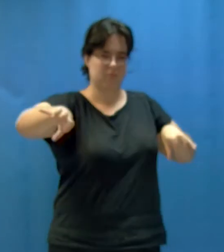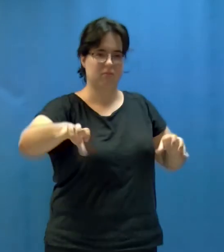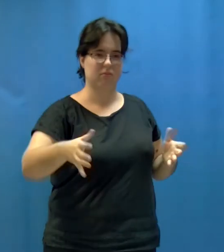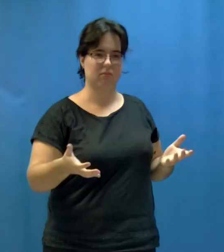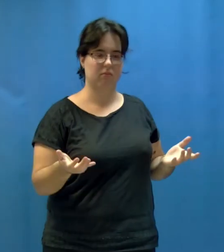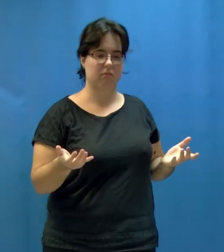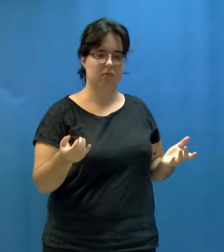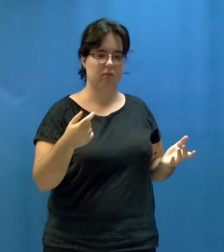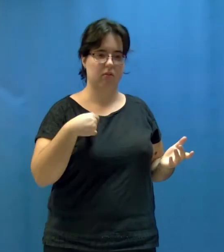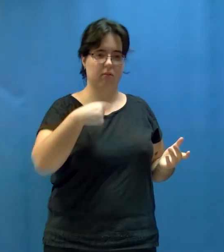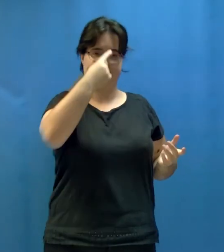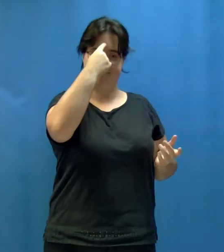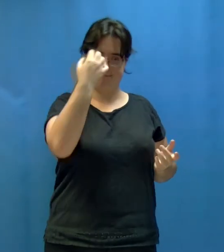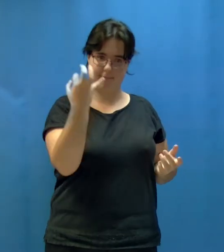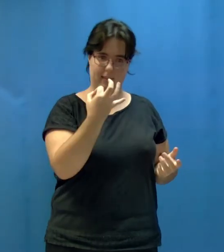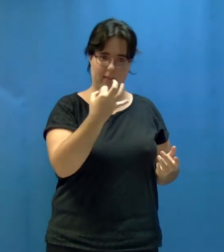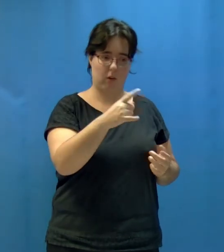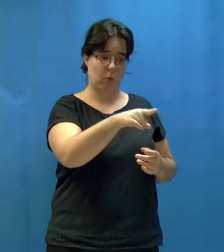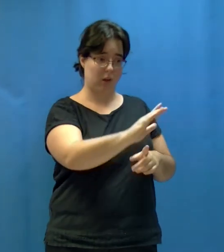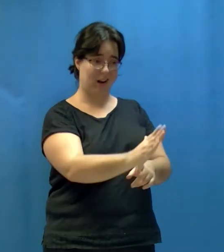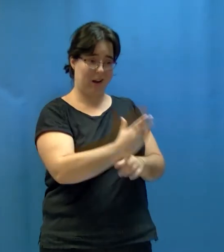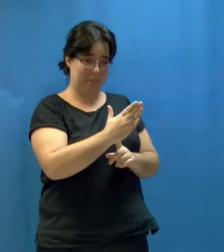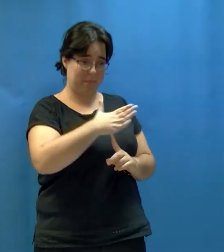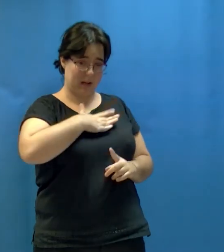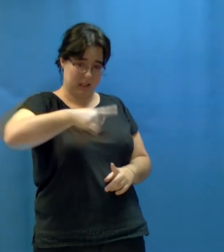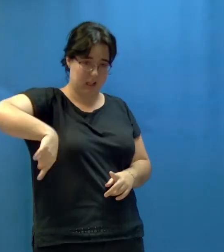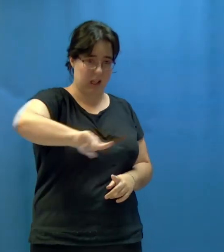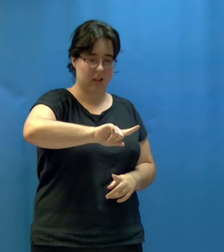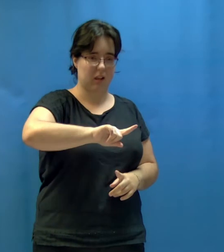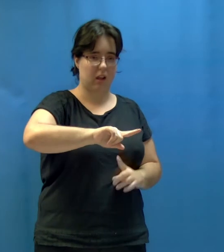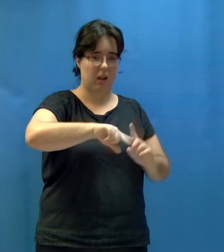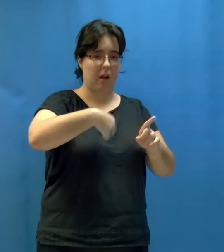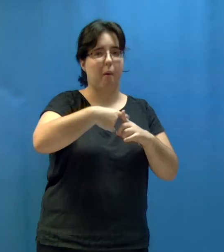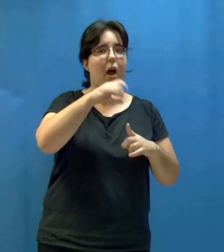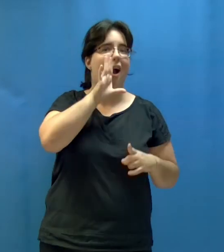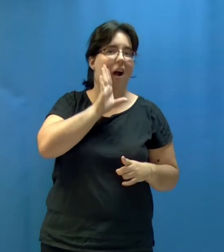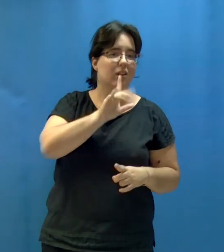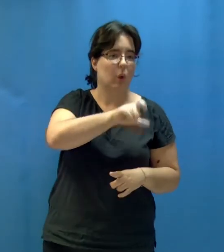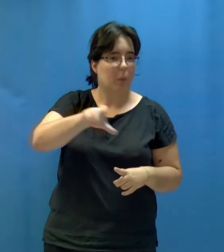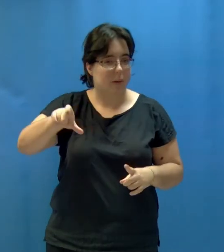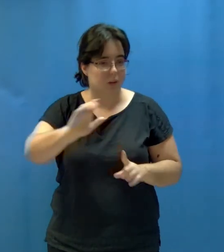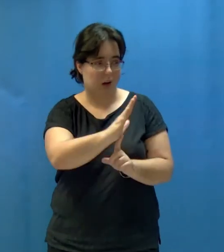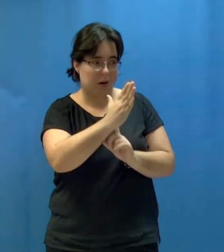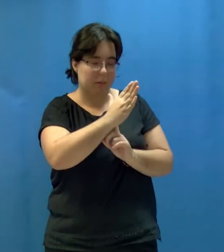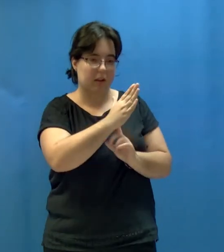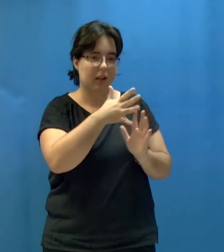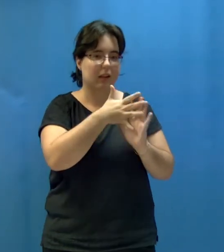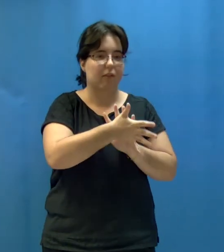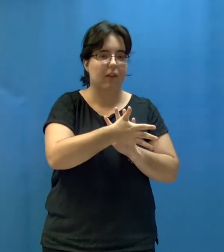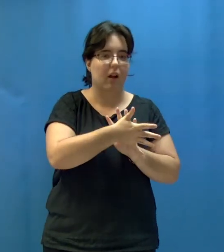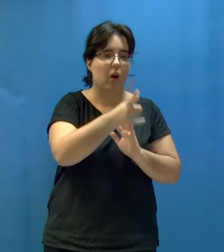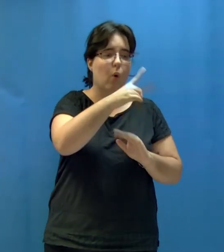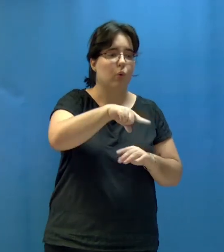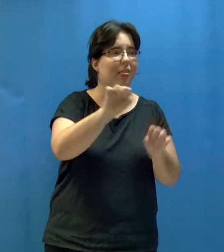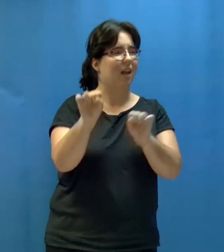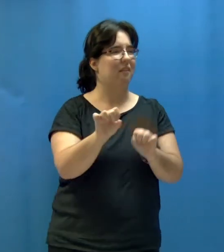tingui en compte una cosa, no només no representa ni vol representar el sentit del poble de Castelló, sinó que vostè ha defès la il·legalitat. Senyor